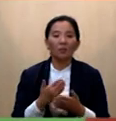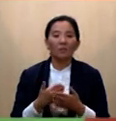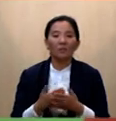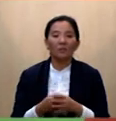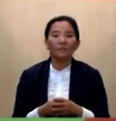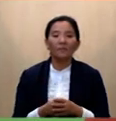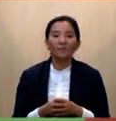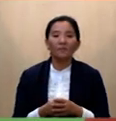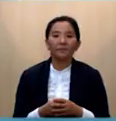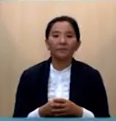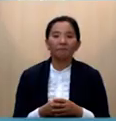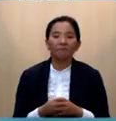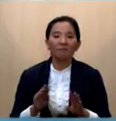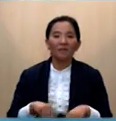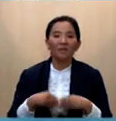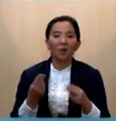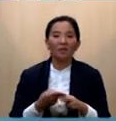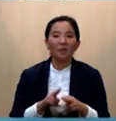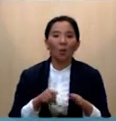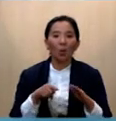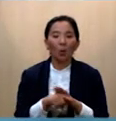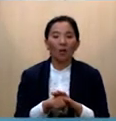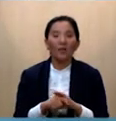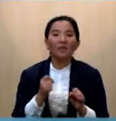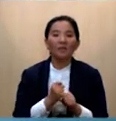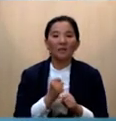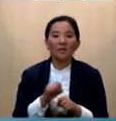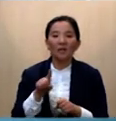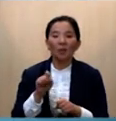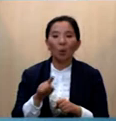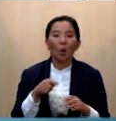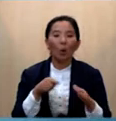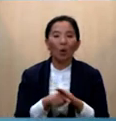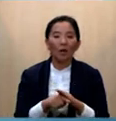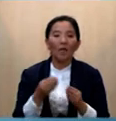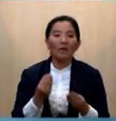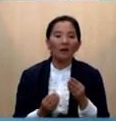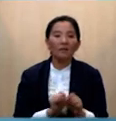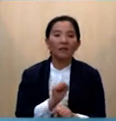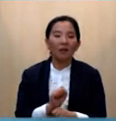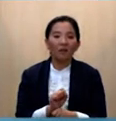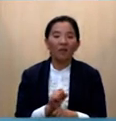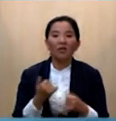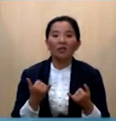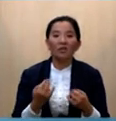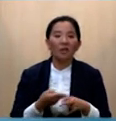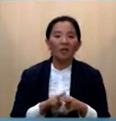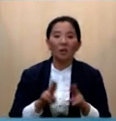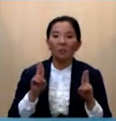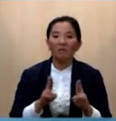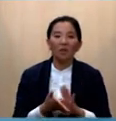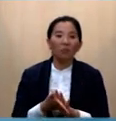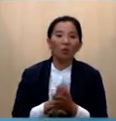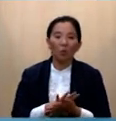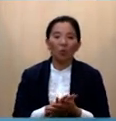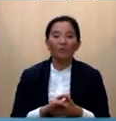время дается этот гол, забивается золотой гол, то игра останавливалась. Сейчас это правило